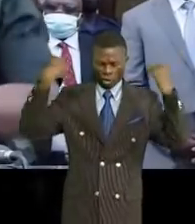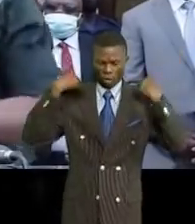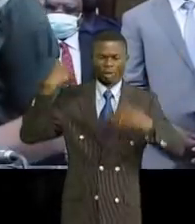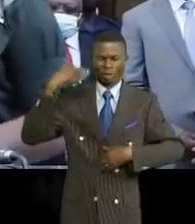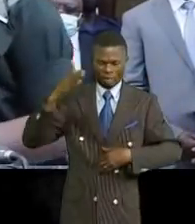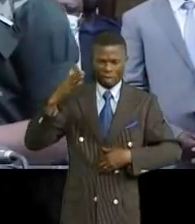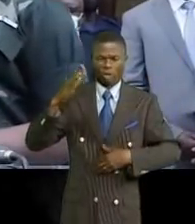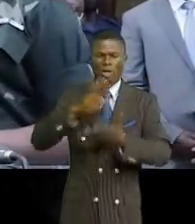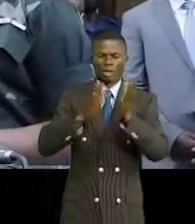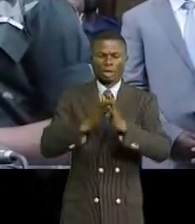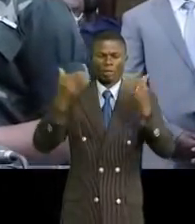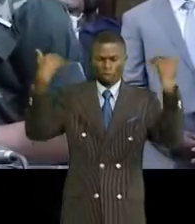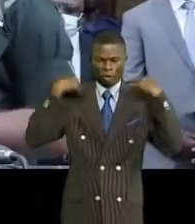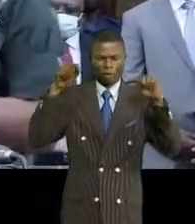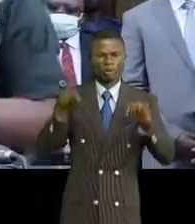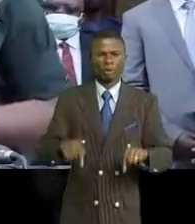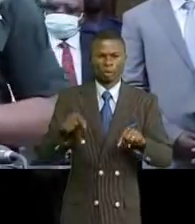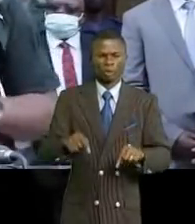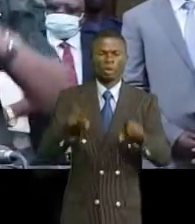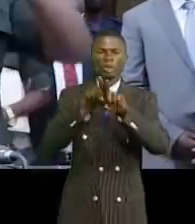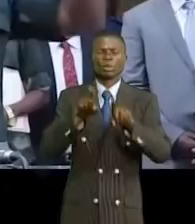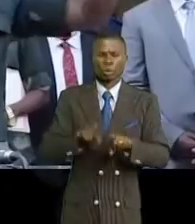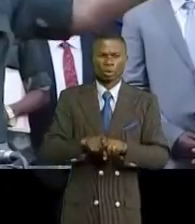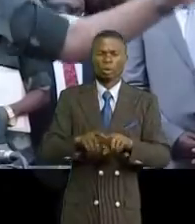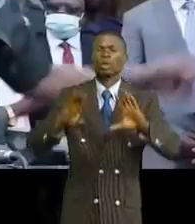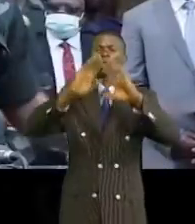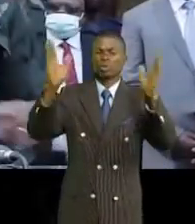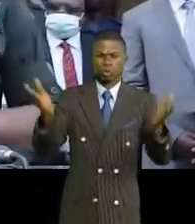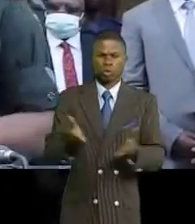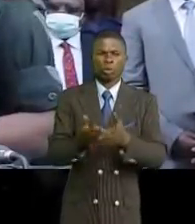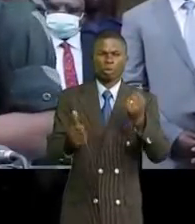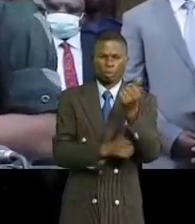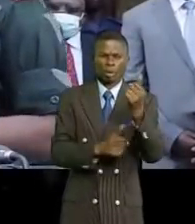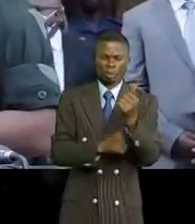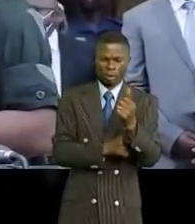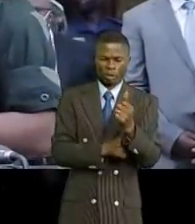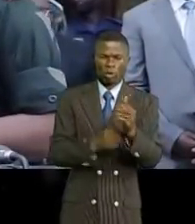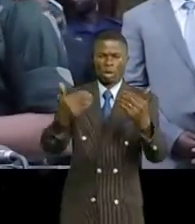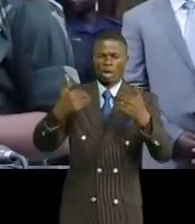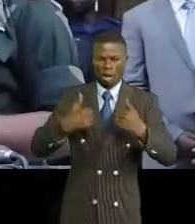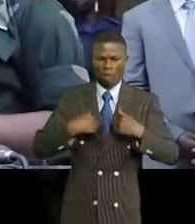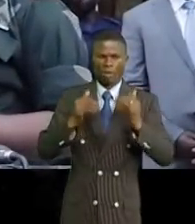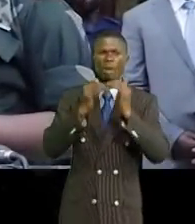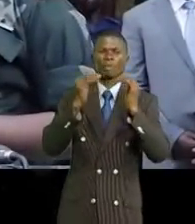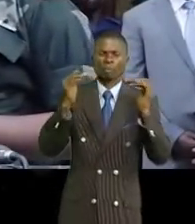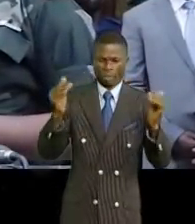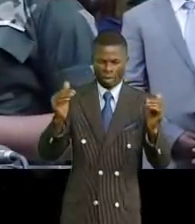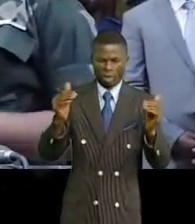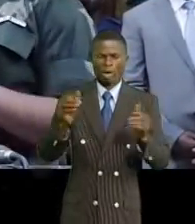cette province ainsi nous tous nous arriverons à cet